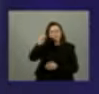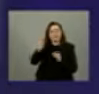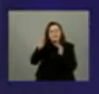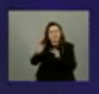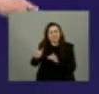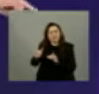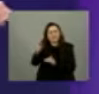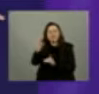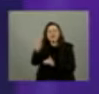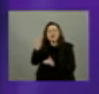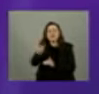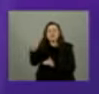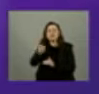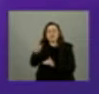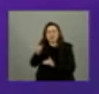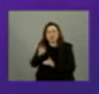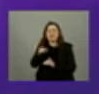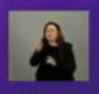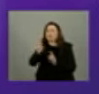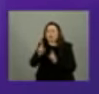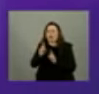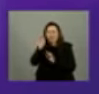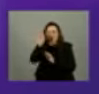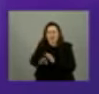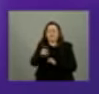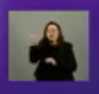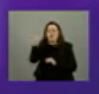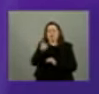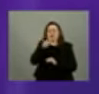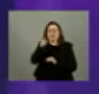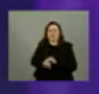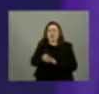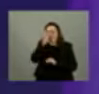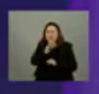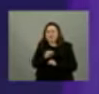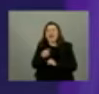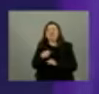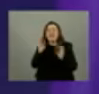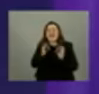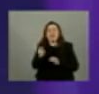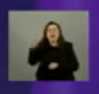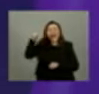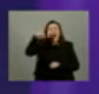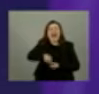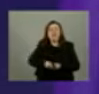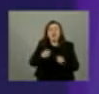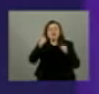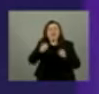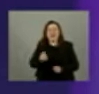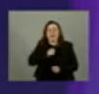Συγγνώμη, θα σας διακόψω, κύριε. Είναι επιδιοκτήτης. Ο κύριος Τσίπρας, συγγνώμη, σας διακόπτω. Είναι επιδιοκτήτης του χώρου. Δεν έχει